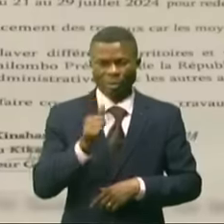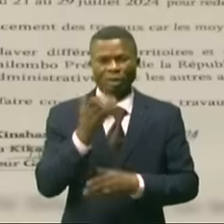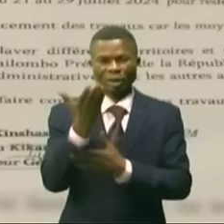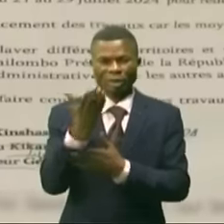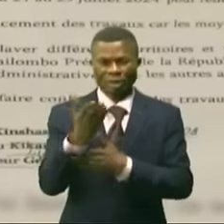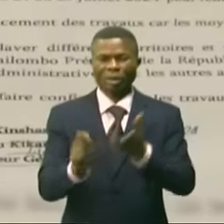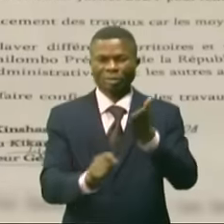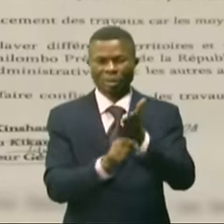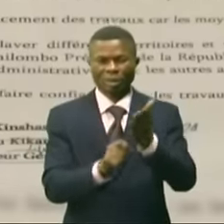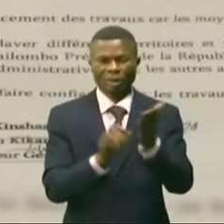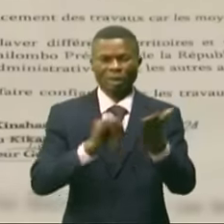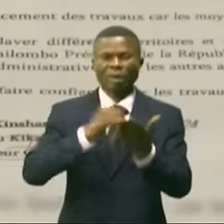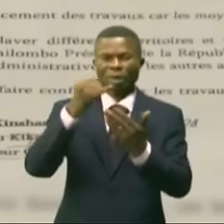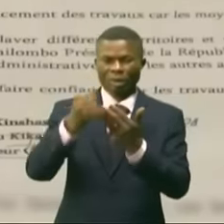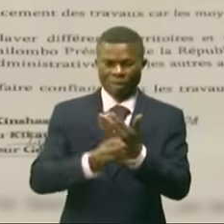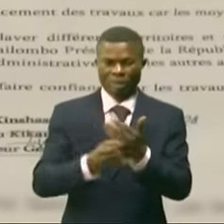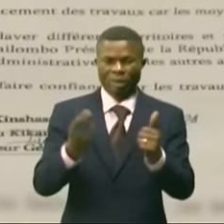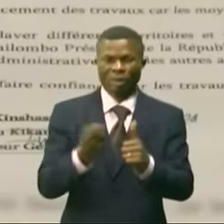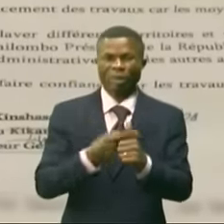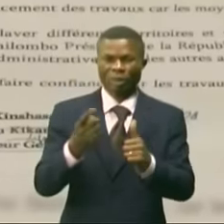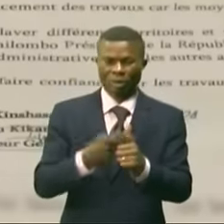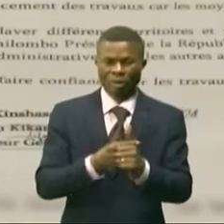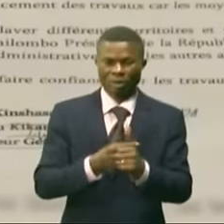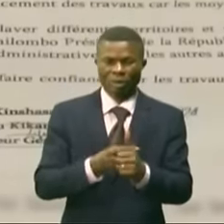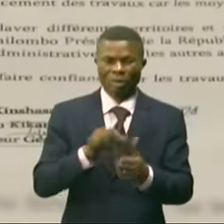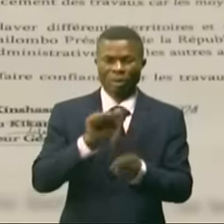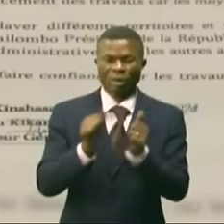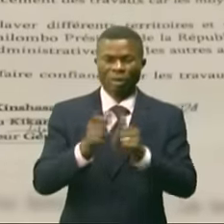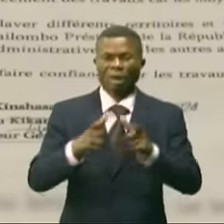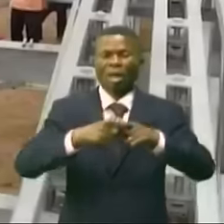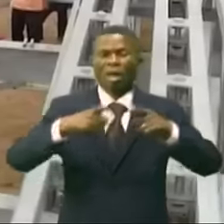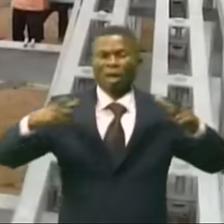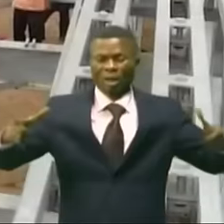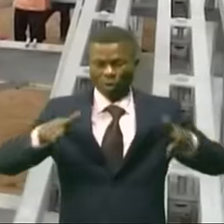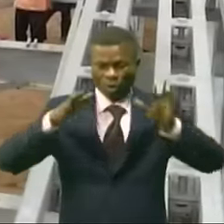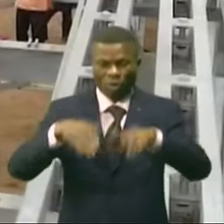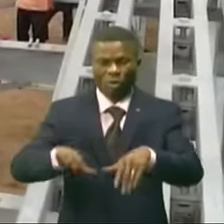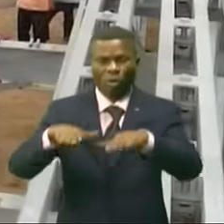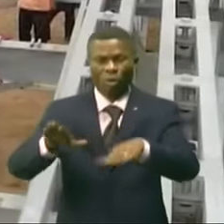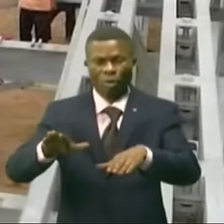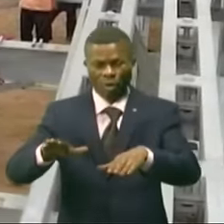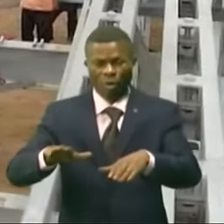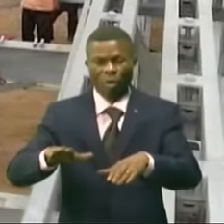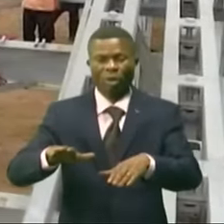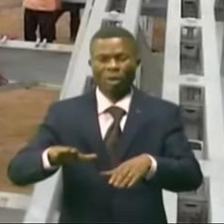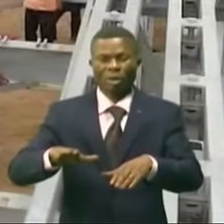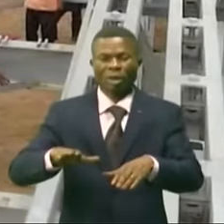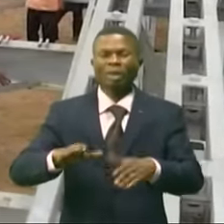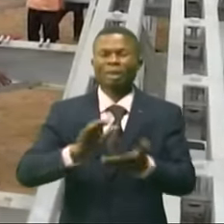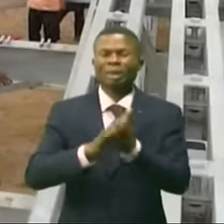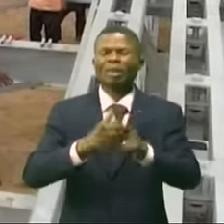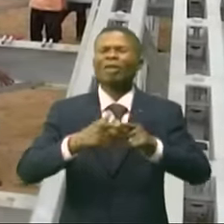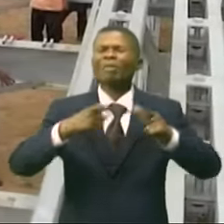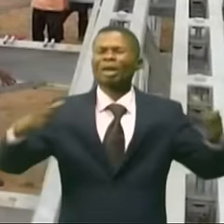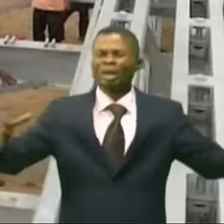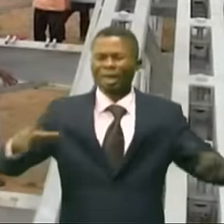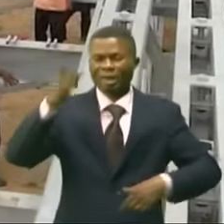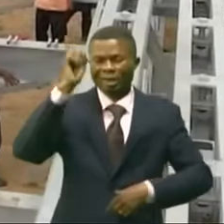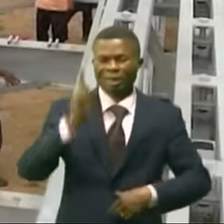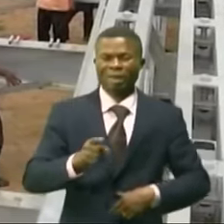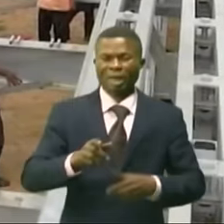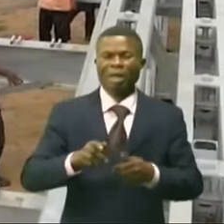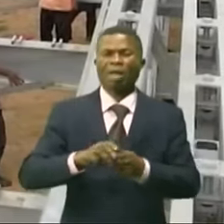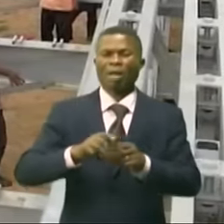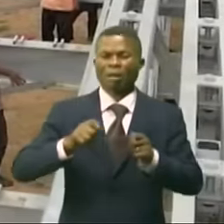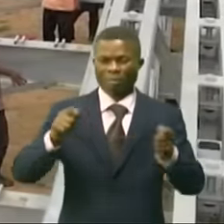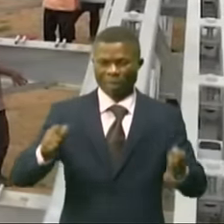technique du projet notamment en raison de la largeur de la rivière qui atteint 20 m en réponse à cette